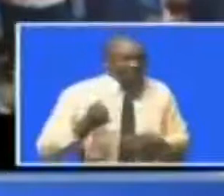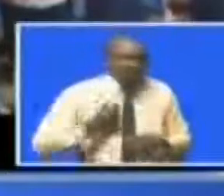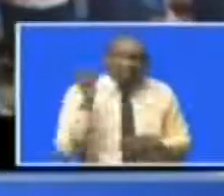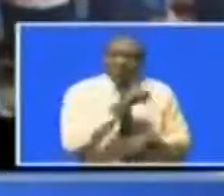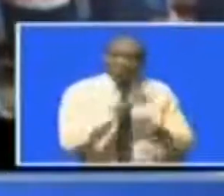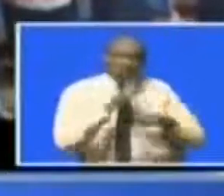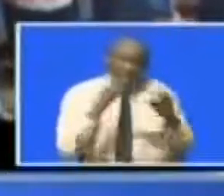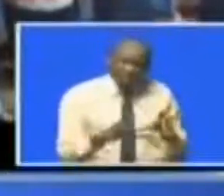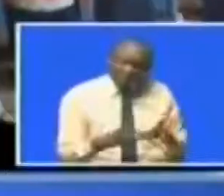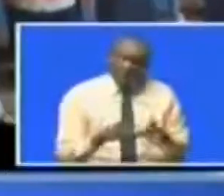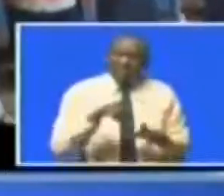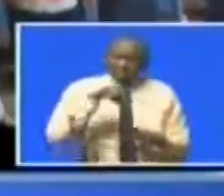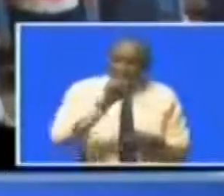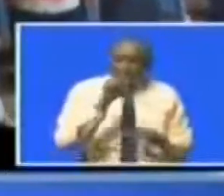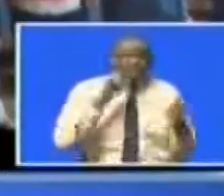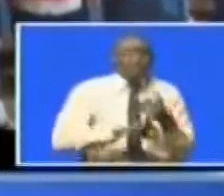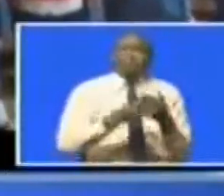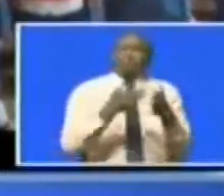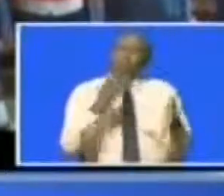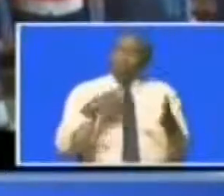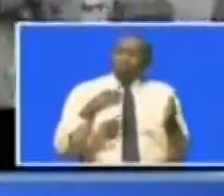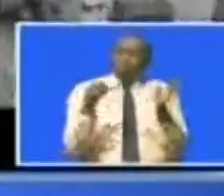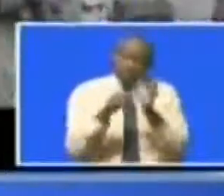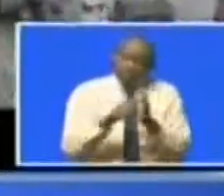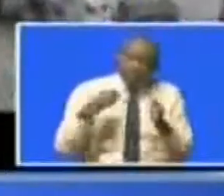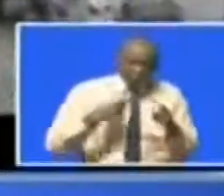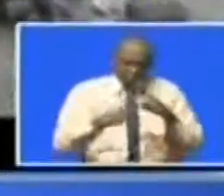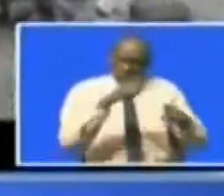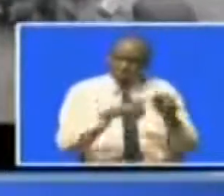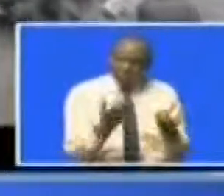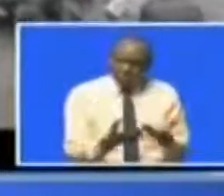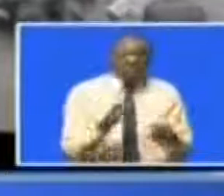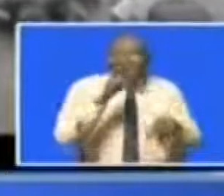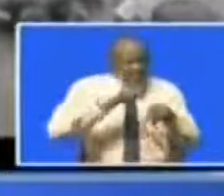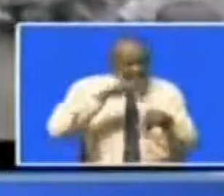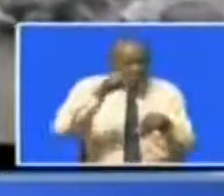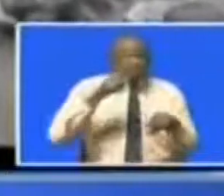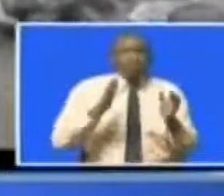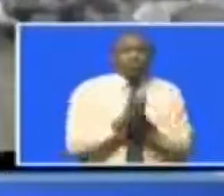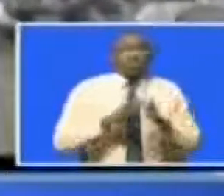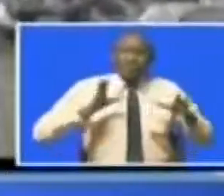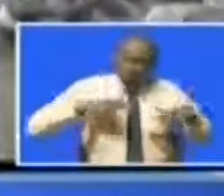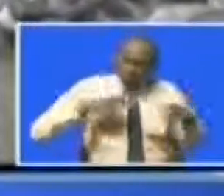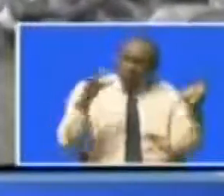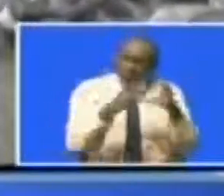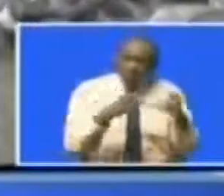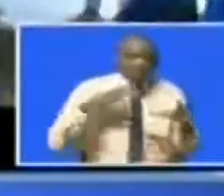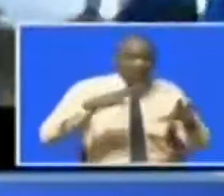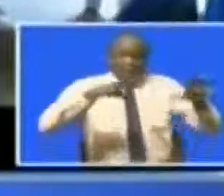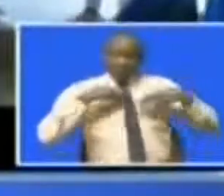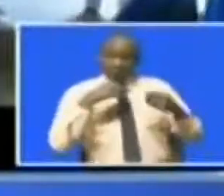na olewa mapema, athari pia za ukeketaji na mambo kama hayo. Je, mlipofika katika jamii ya Samburu, mapokezi yalikuwa